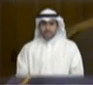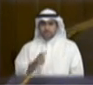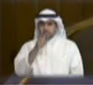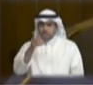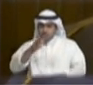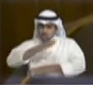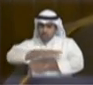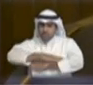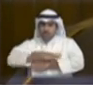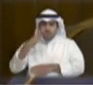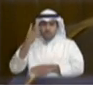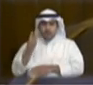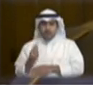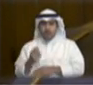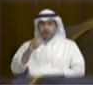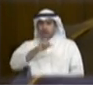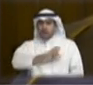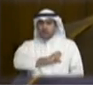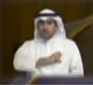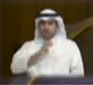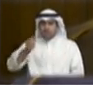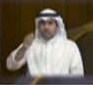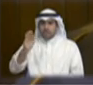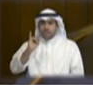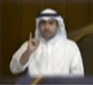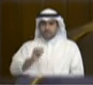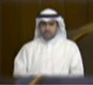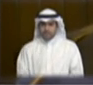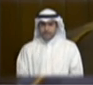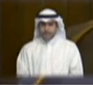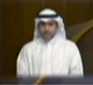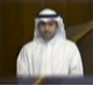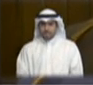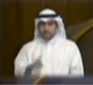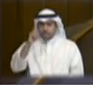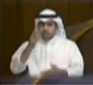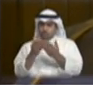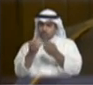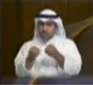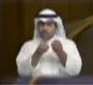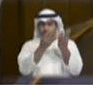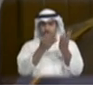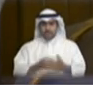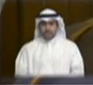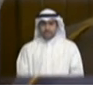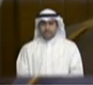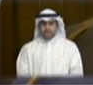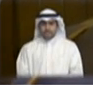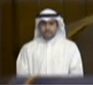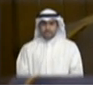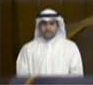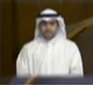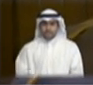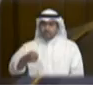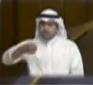الوقار. رحمه الله جاسم محمد عبد المحسن الخرافي وسكنه فسيح جناته، وعظم